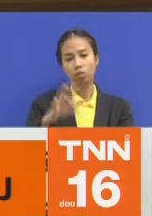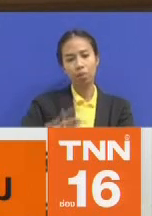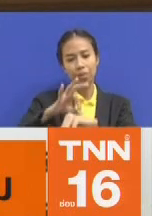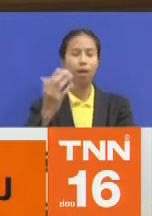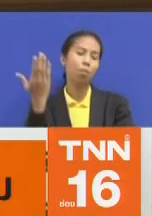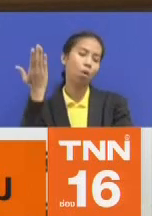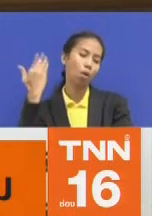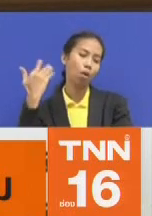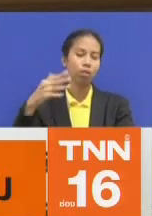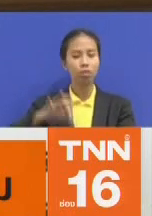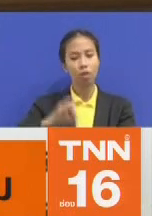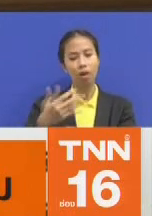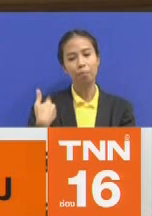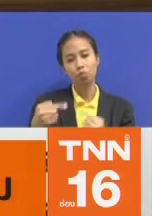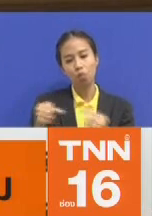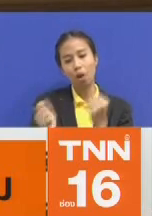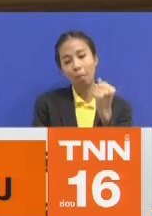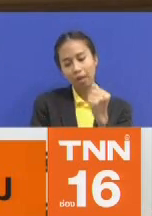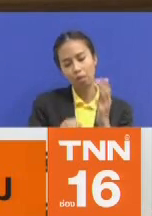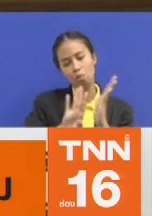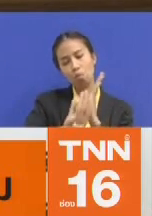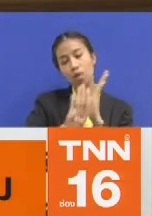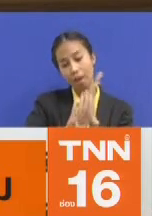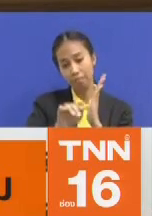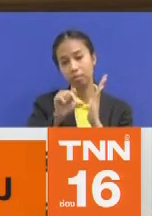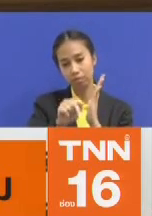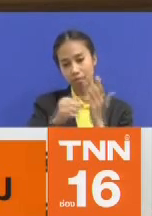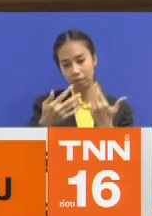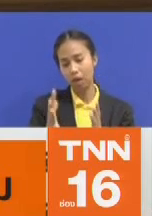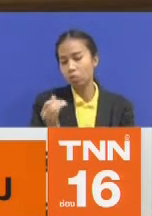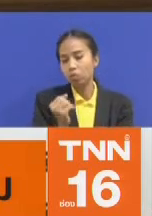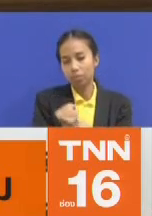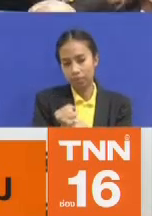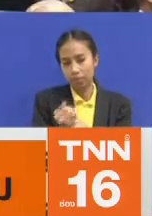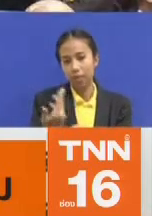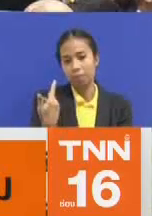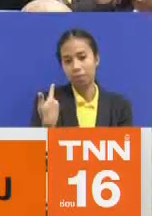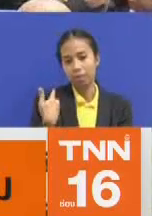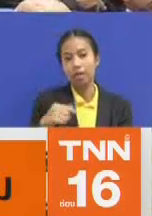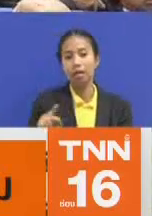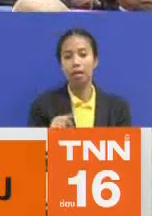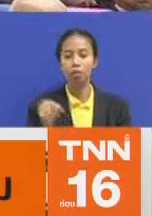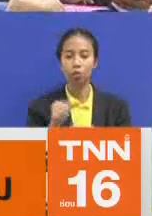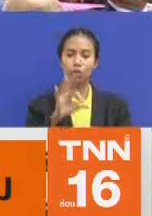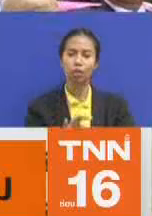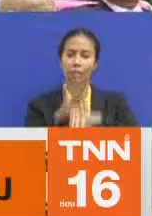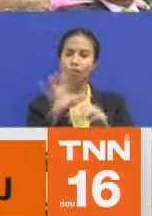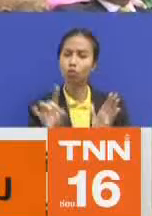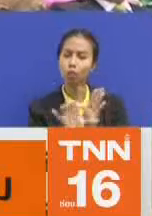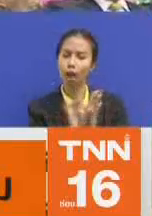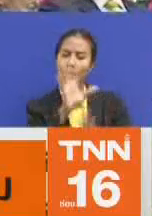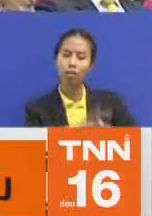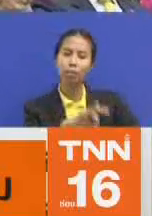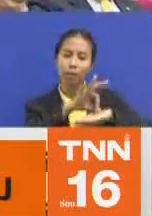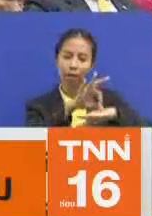ก่อนที่จะมีการสั่งพักการประชุมครับนายอนุทินชาญวีรกูลหัวหน้าพักภูมิใจไทยสสแบบบัญชีรายชื่อของพักครับ